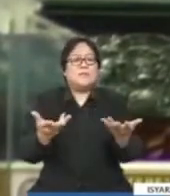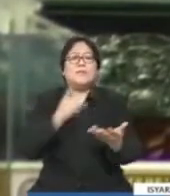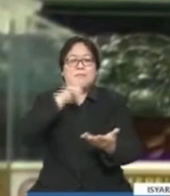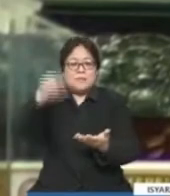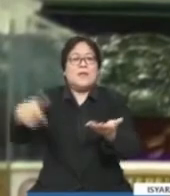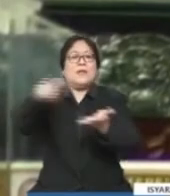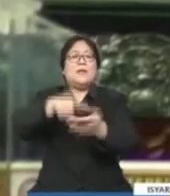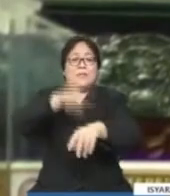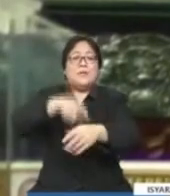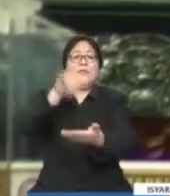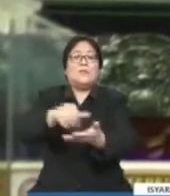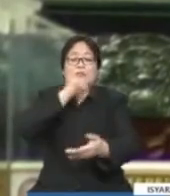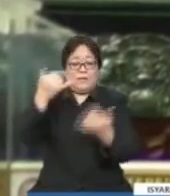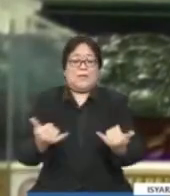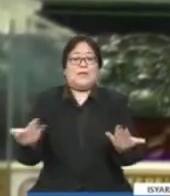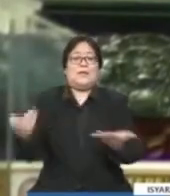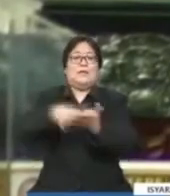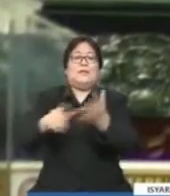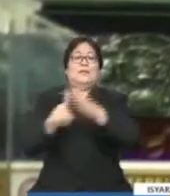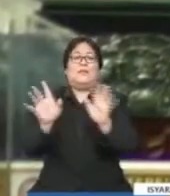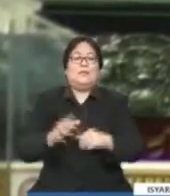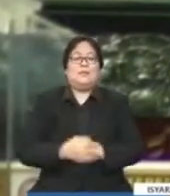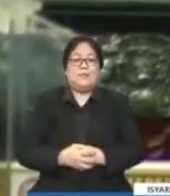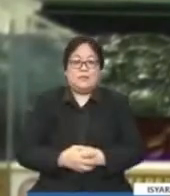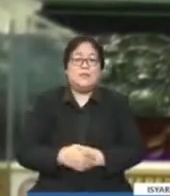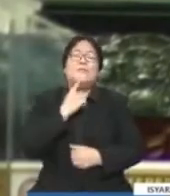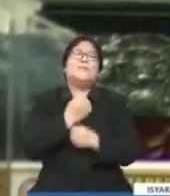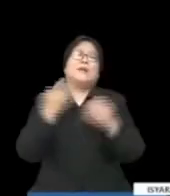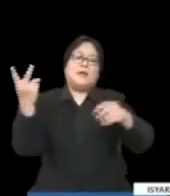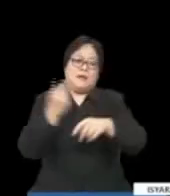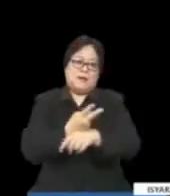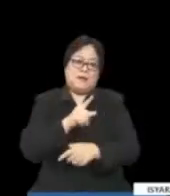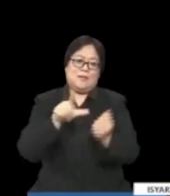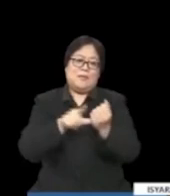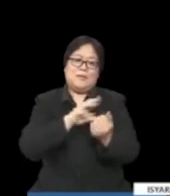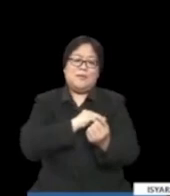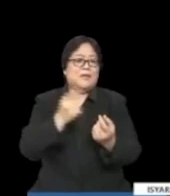you kena report pada masa ketika itu, bukan pada sekarang baru you bangkit. Dah bangkitkan banyak kali Yang Berhormat